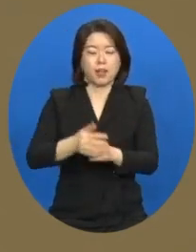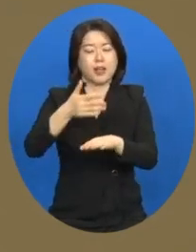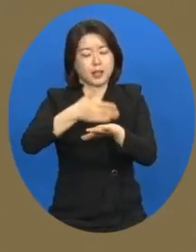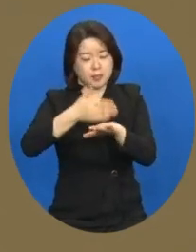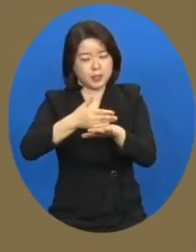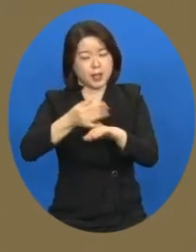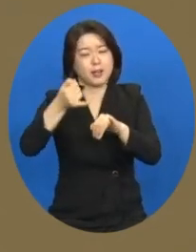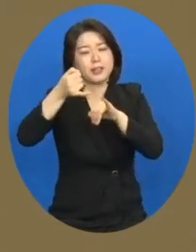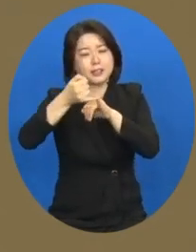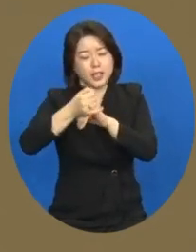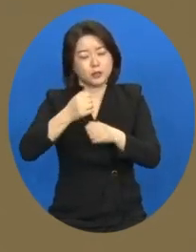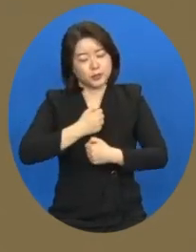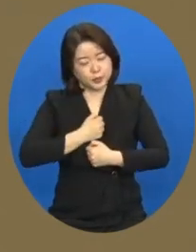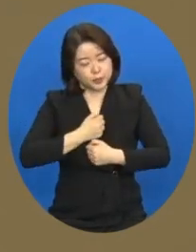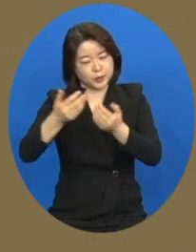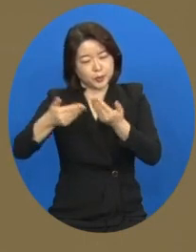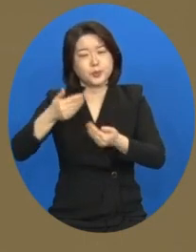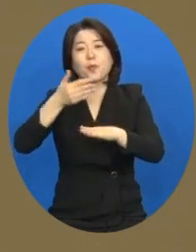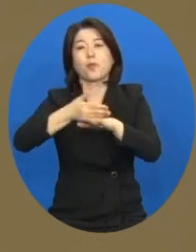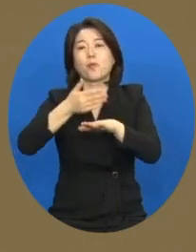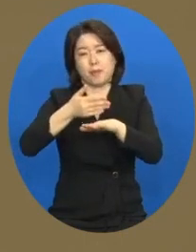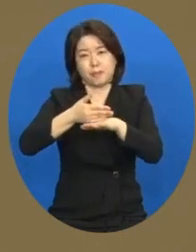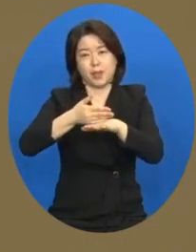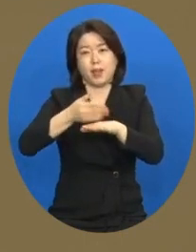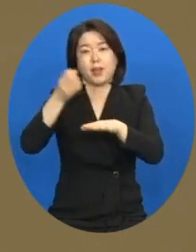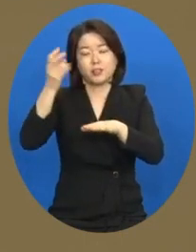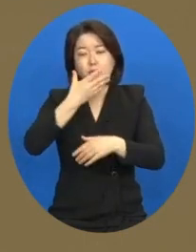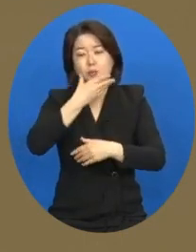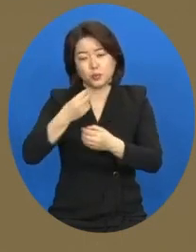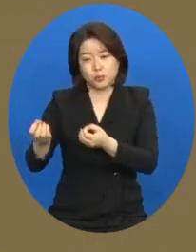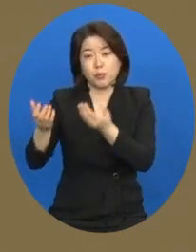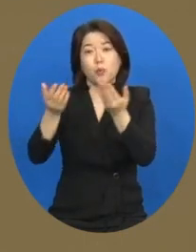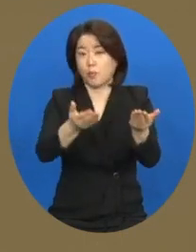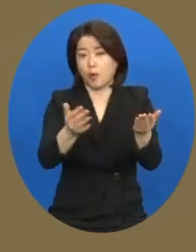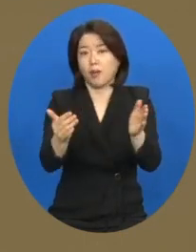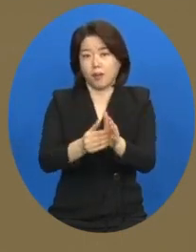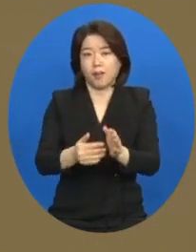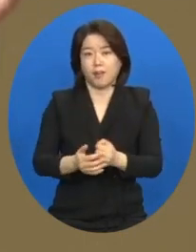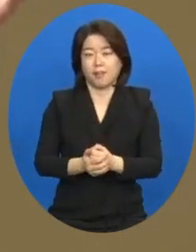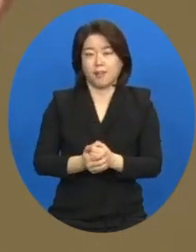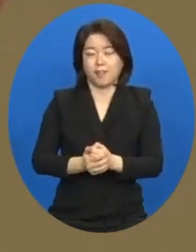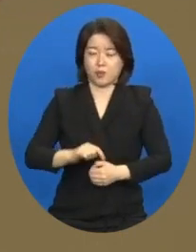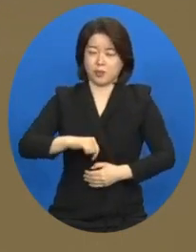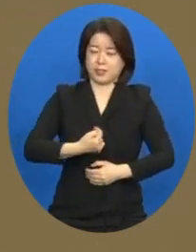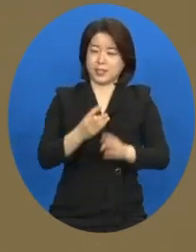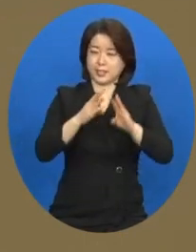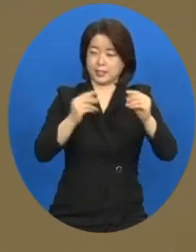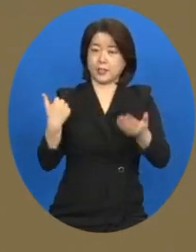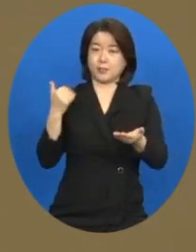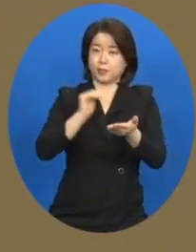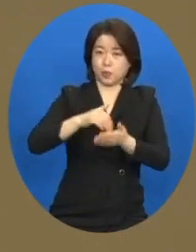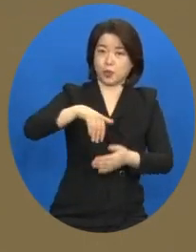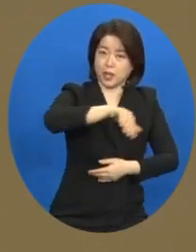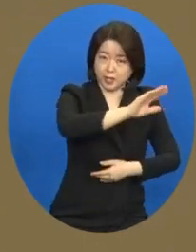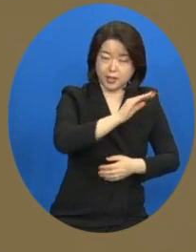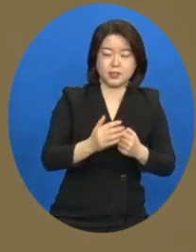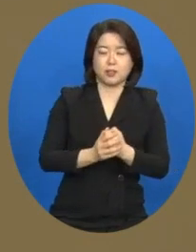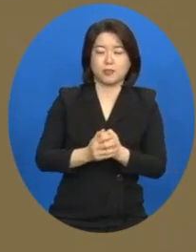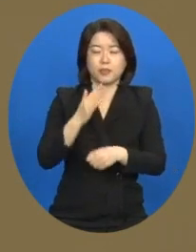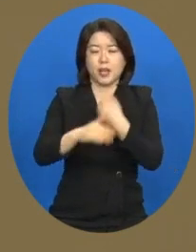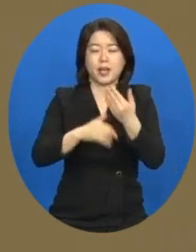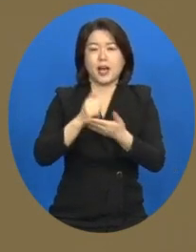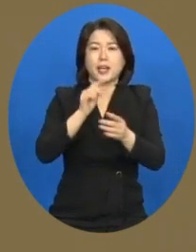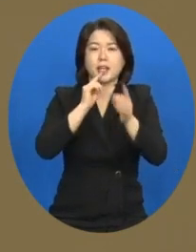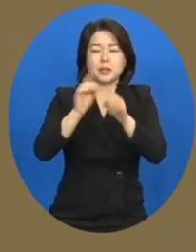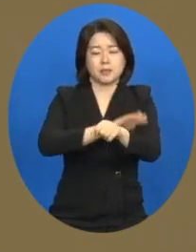약속을 지켜주어서, 그리고 축복했어요. 그리고 이제 자기 땅으로 돌아가서는 하나님의 말씀을 잘